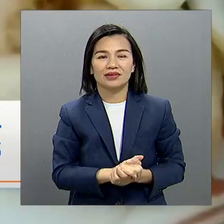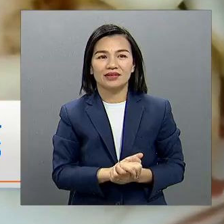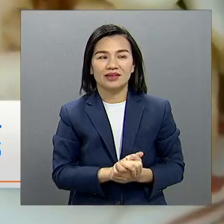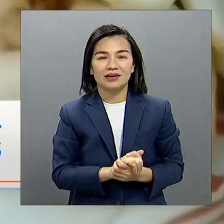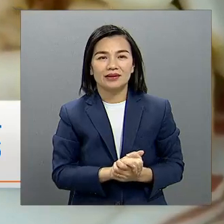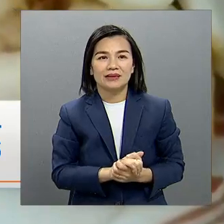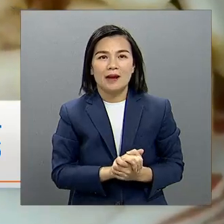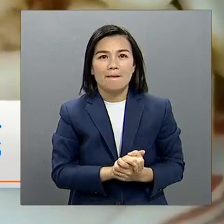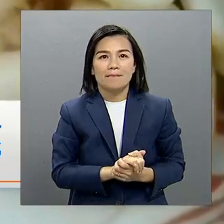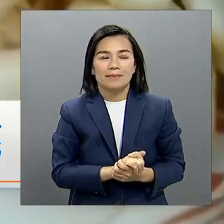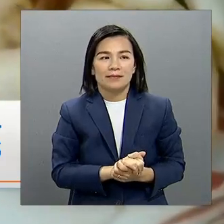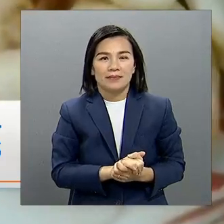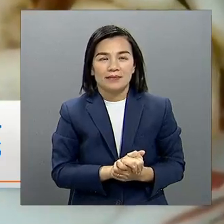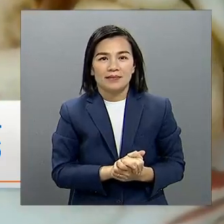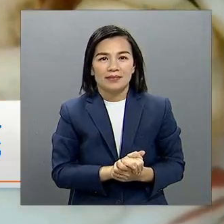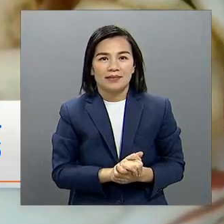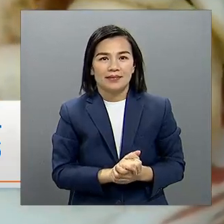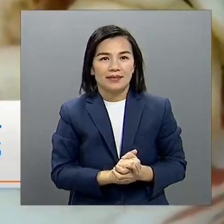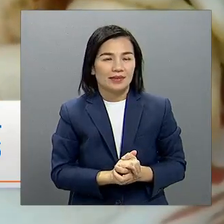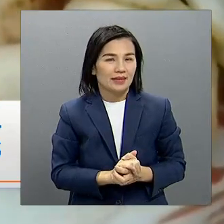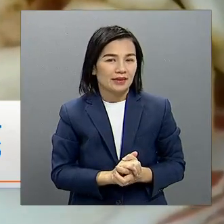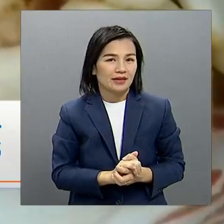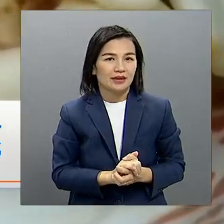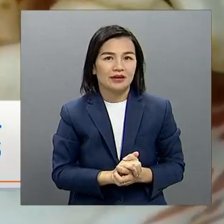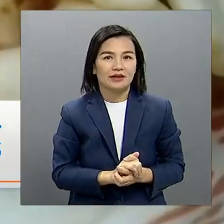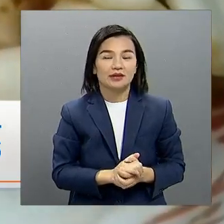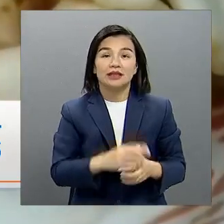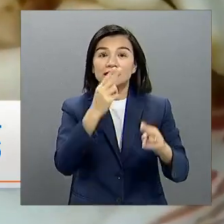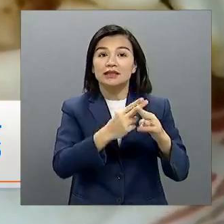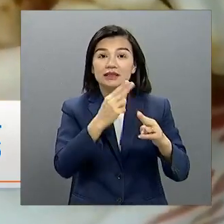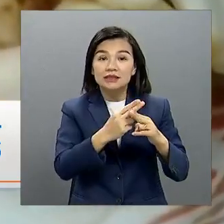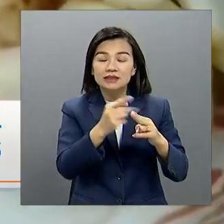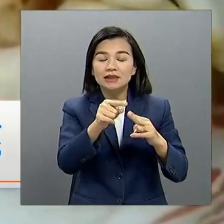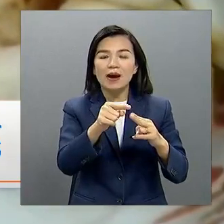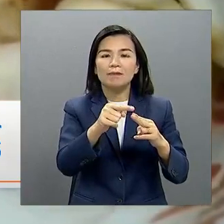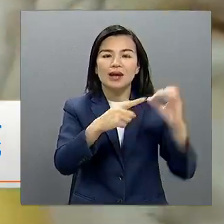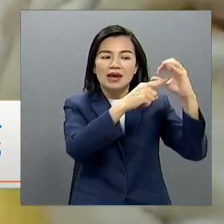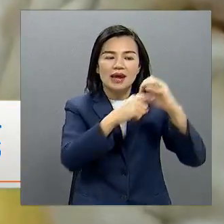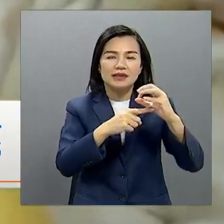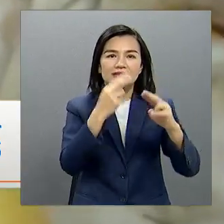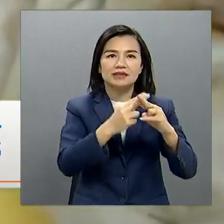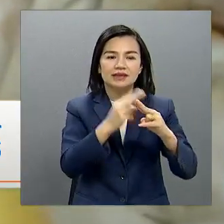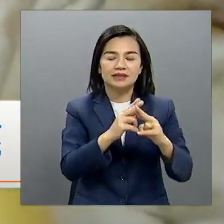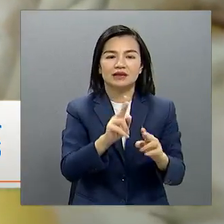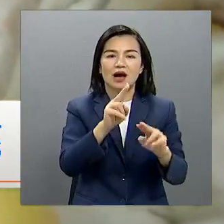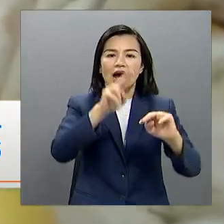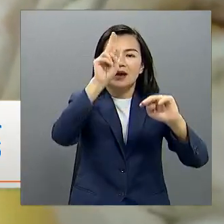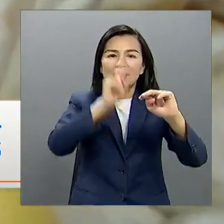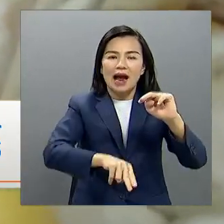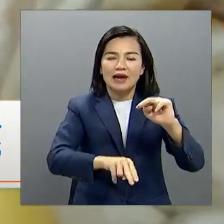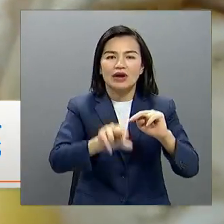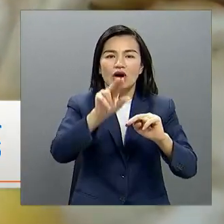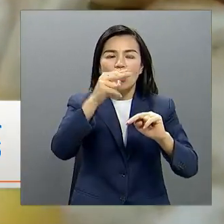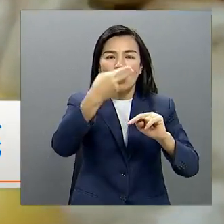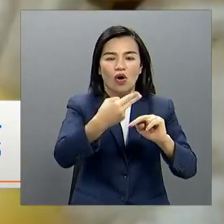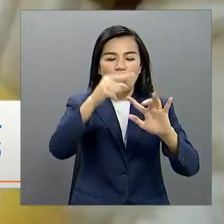ได้นะ ส่วนบางพื้นที่เนี่ยเขาเรียกว่าเห็ดไข่ห่าน เพราะมันใหญ่เหรอ เนี่ยละค่ะ ครับคือนอกจ